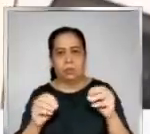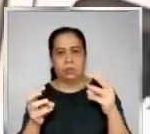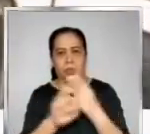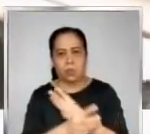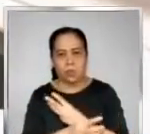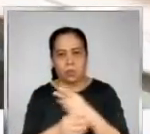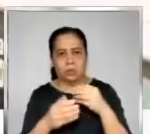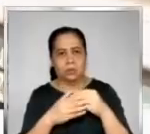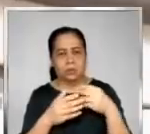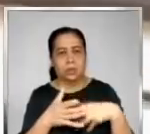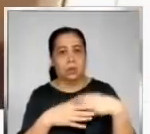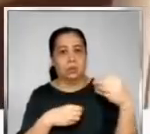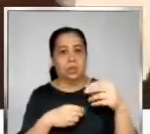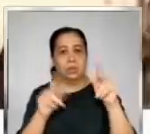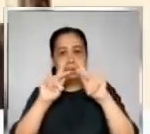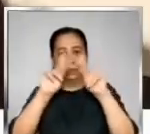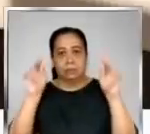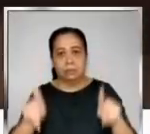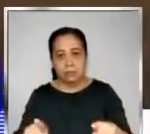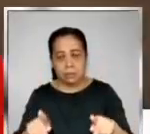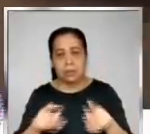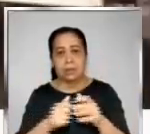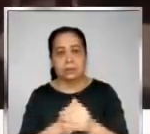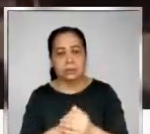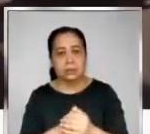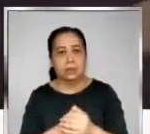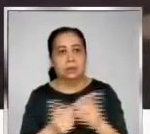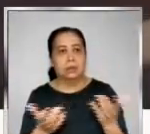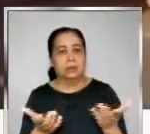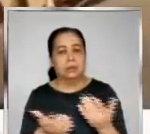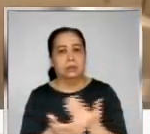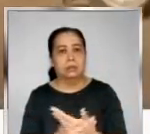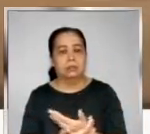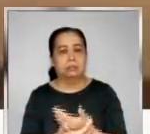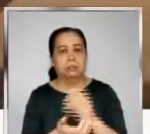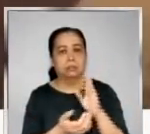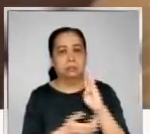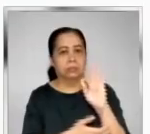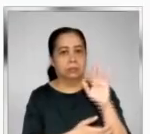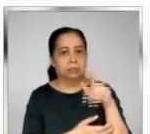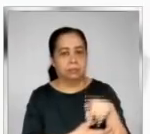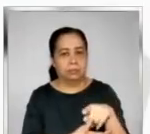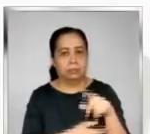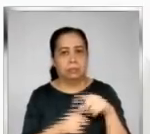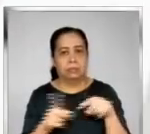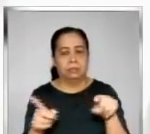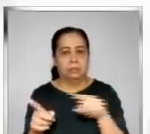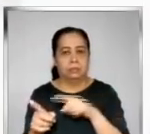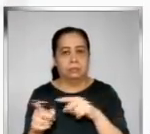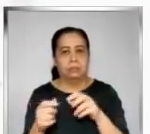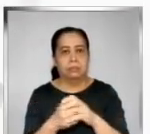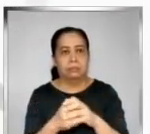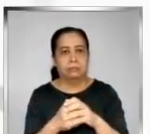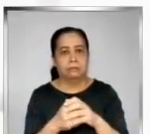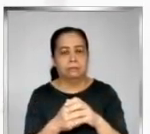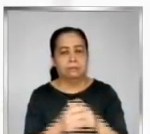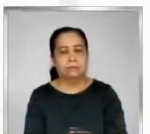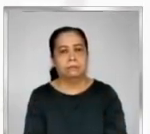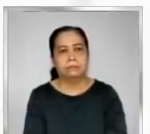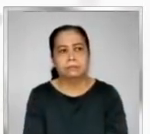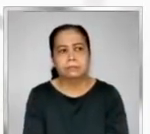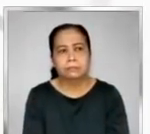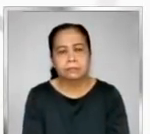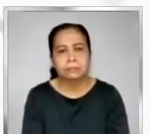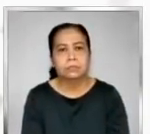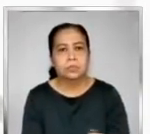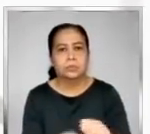planta buntog ng gas leak. Matapos mapasok ng mga bumbero ang planta, agad naman daw na isara ang mga safety valve kaya humupa na yung